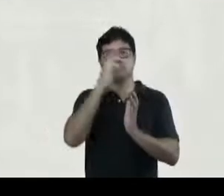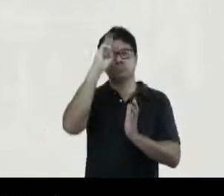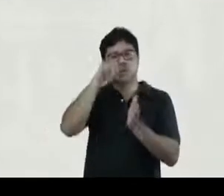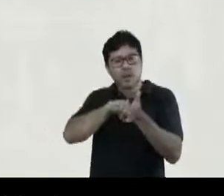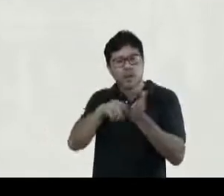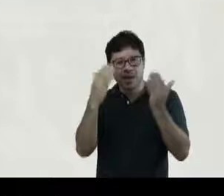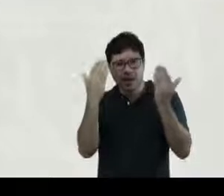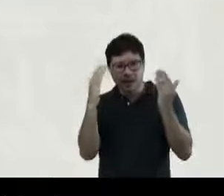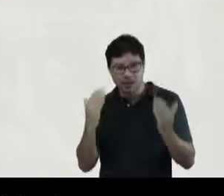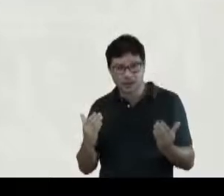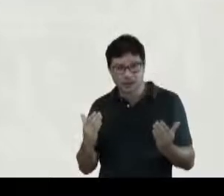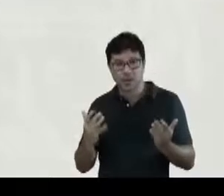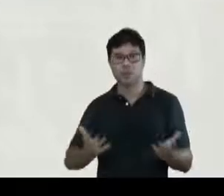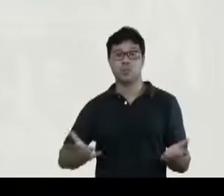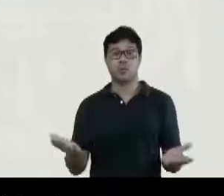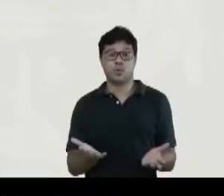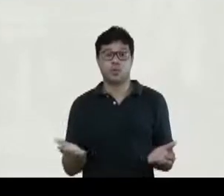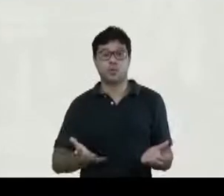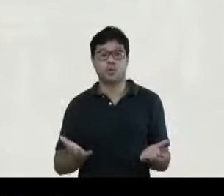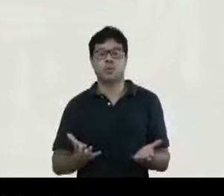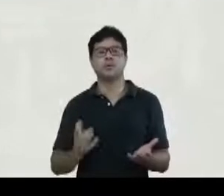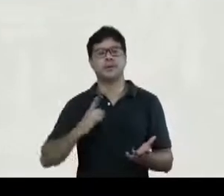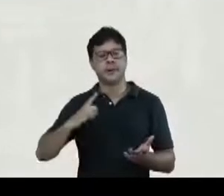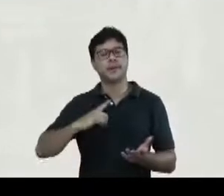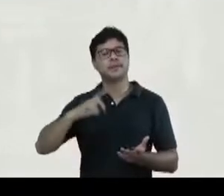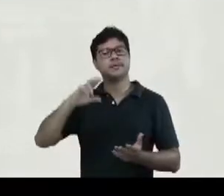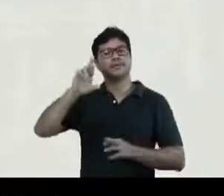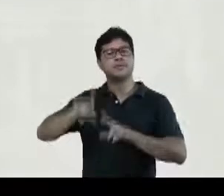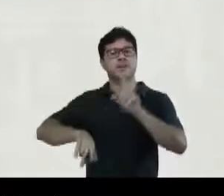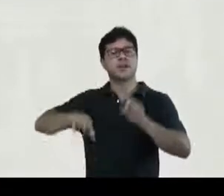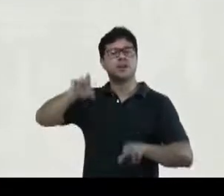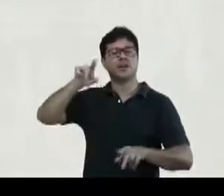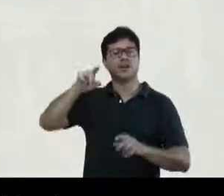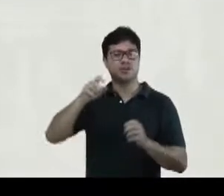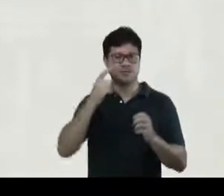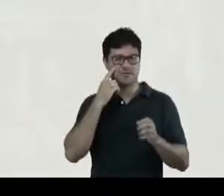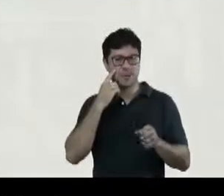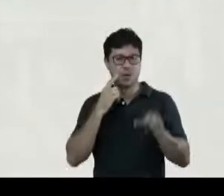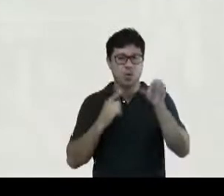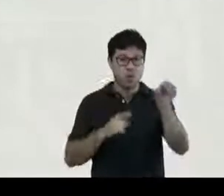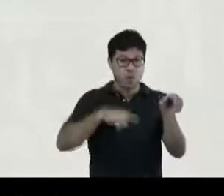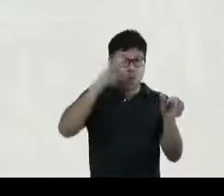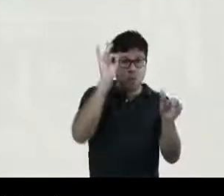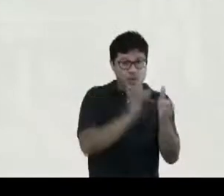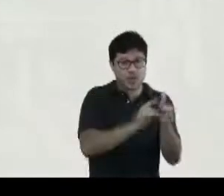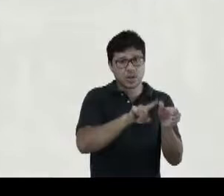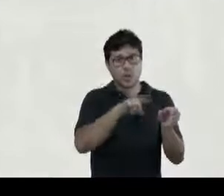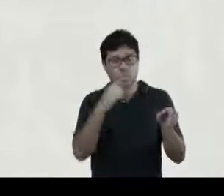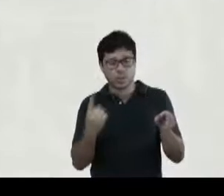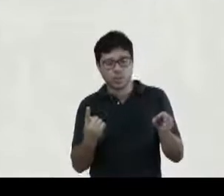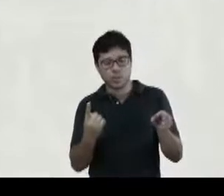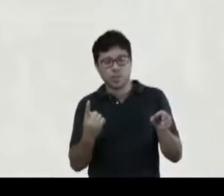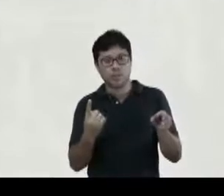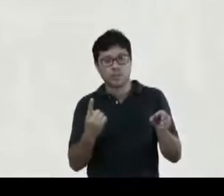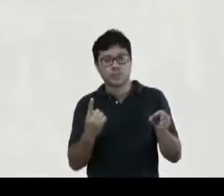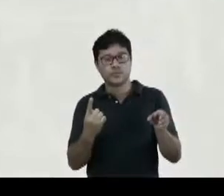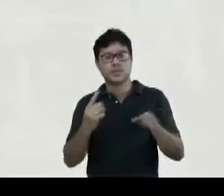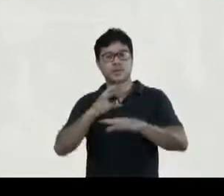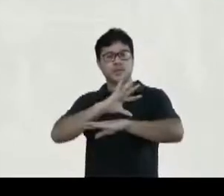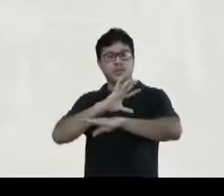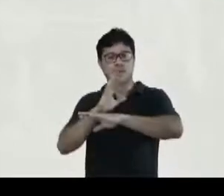Heute gibt es neben den Originalen, neben dem ortsgebundenen Bestand, eine